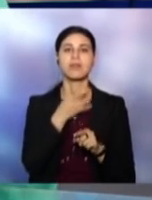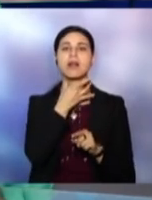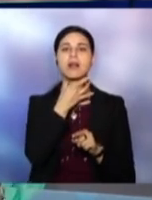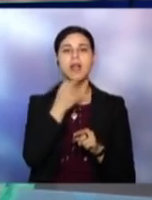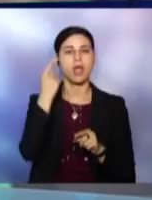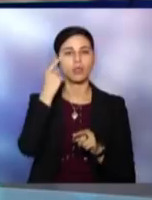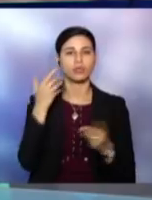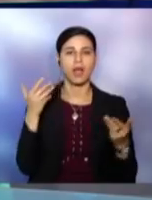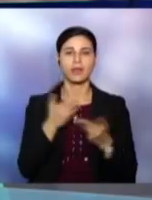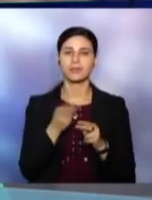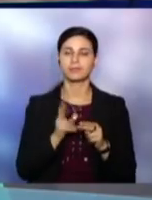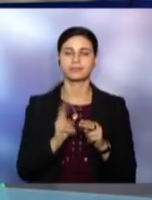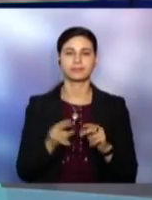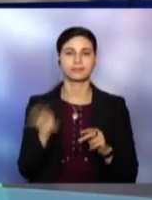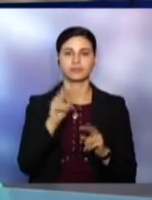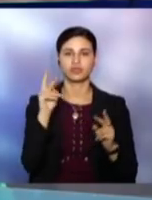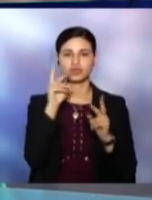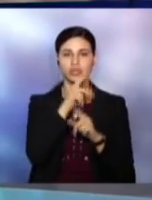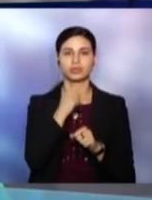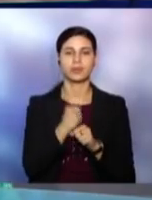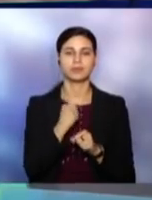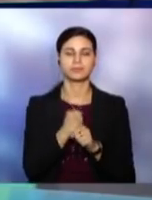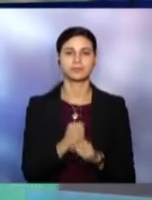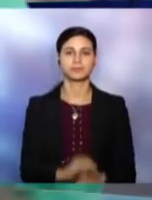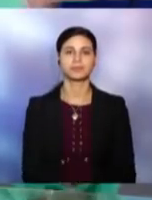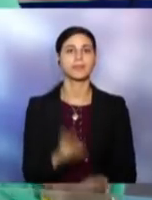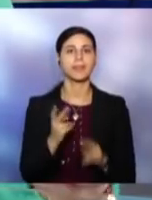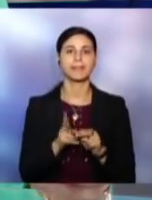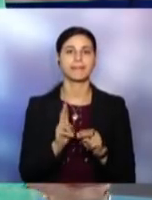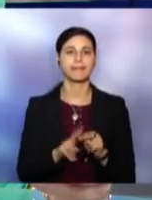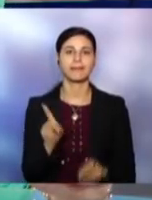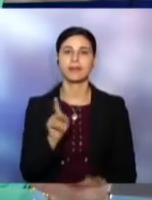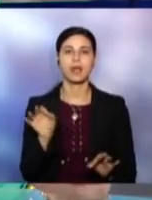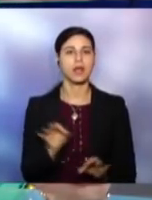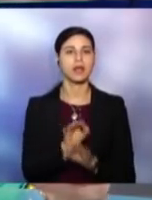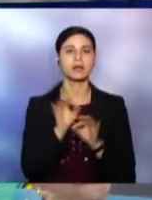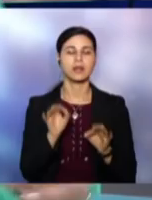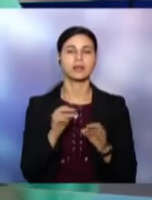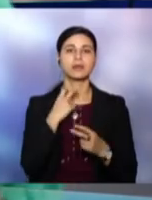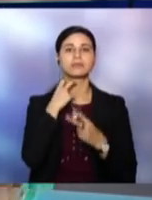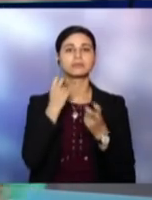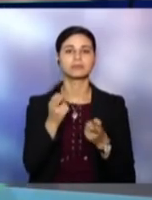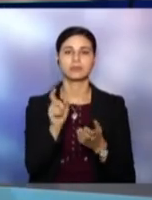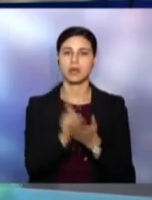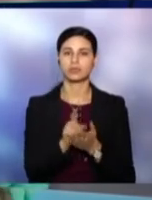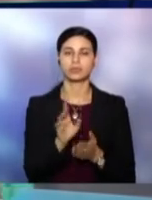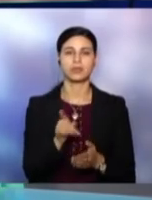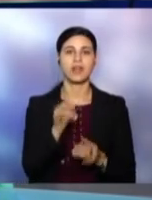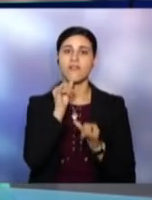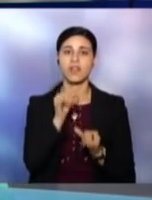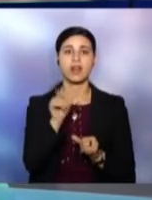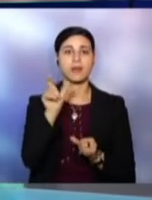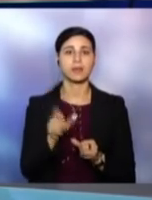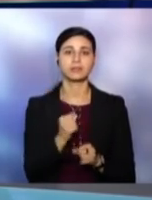ჩვენ ვეძახით, ასეთ ჩირქოვან ტონზილით. ეს არ მოითხოვს არანაირ ტონზილექტომიას. ამ შემთხვევაში ვერაფერს თქვენ